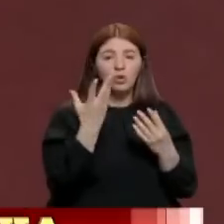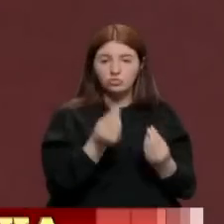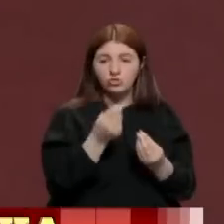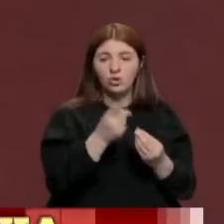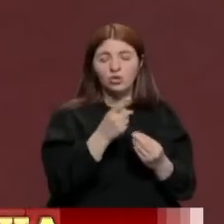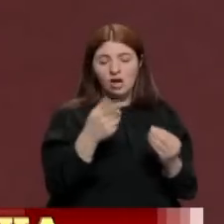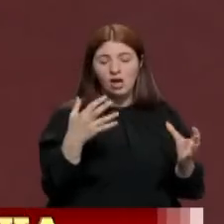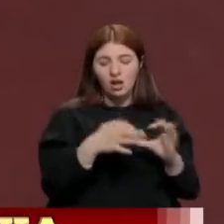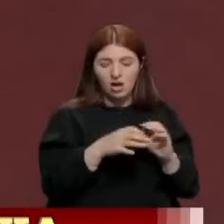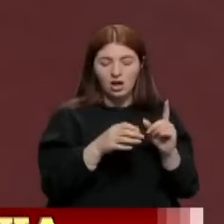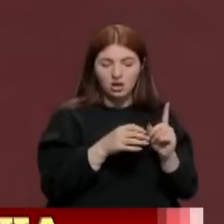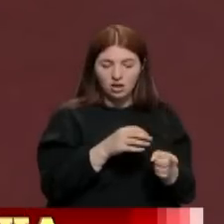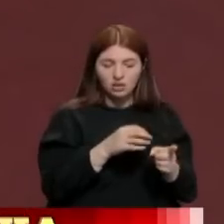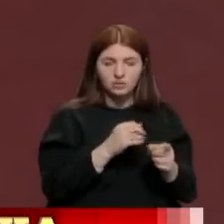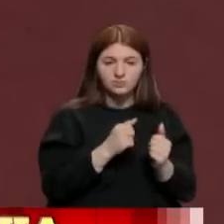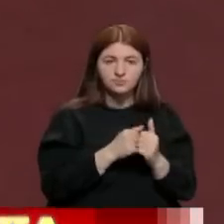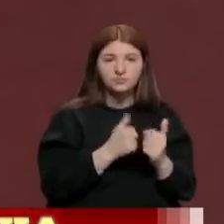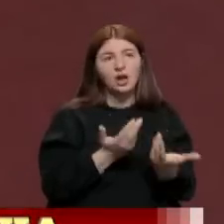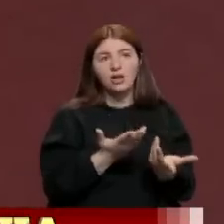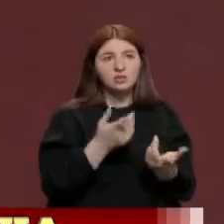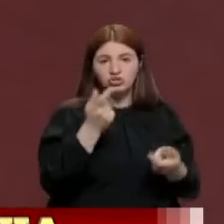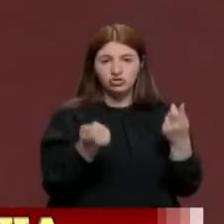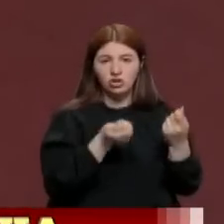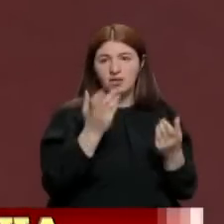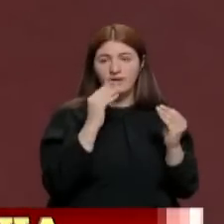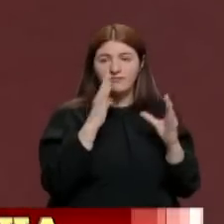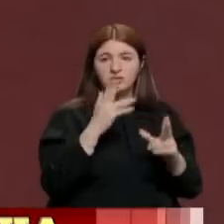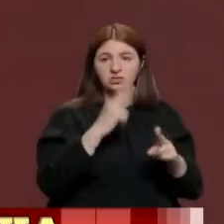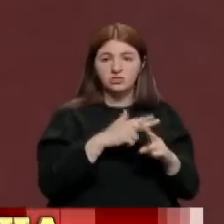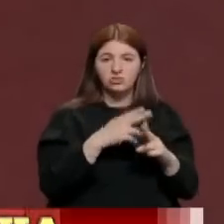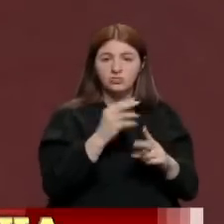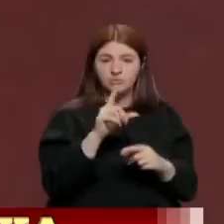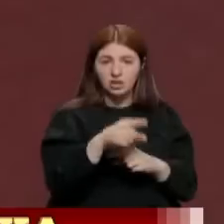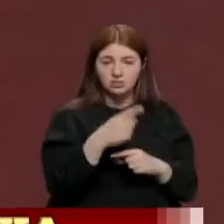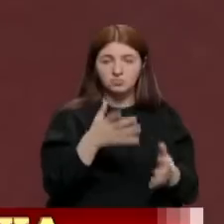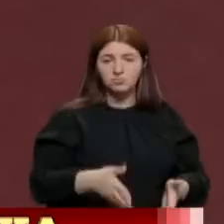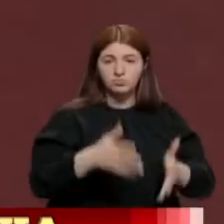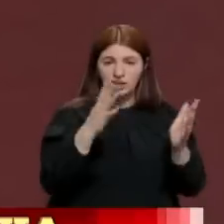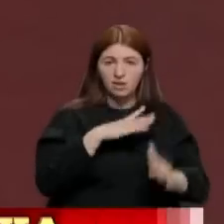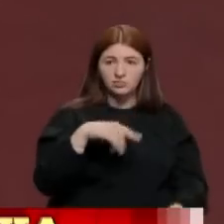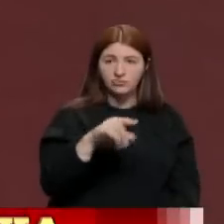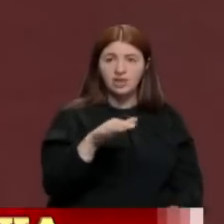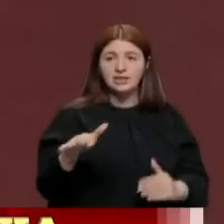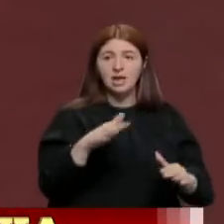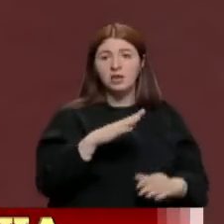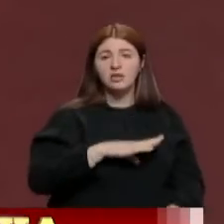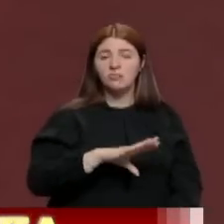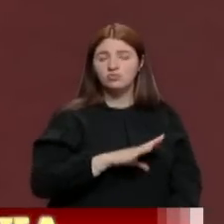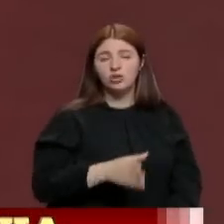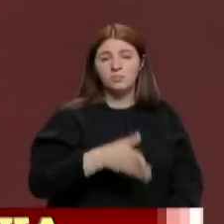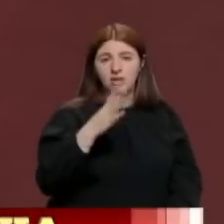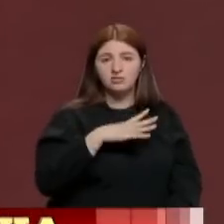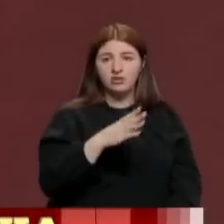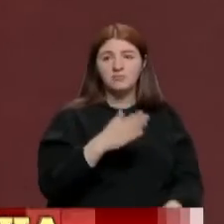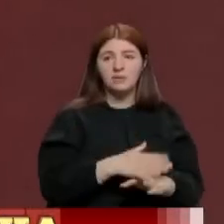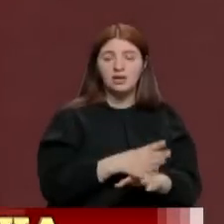olacak? Onunla ilgili artık çalışmalarımıza daha fazla hız vermemiz gerekiyor. Binalarımız var. Depreme dayanmayacak olan binalarımız